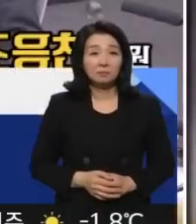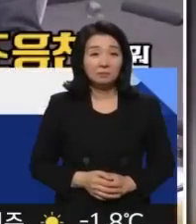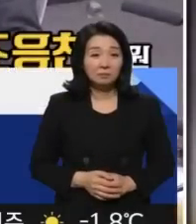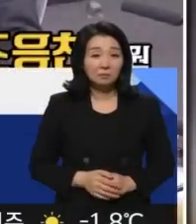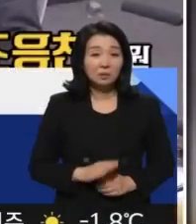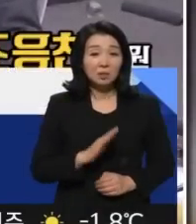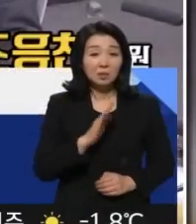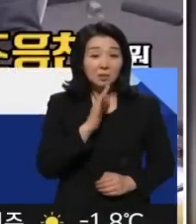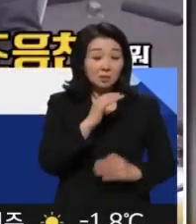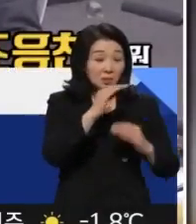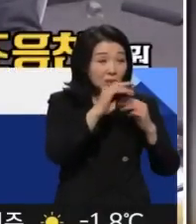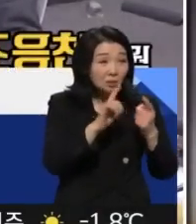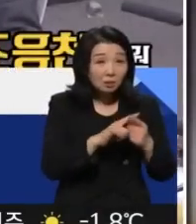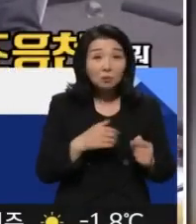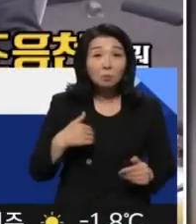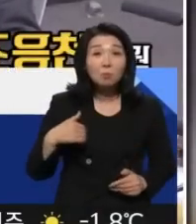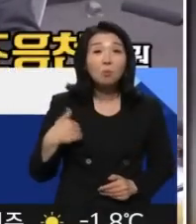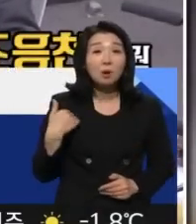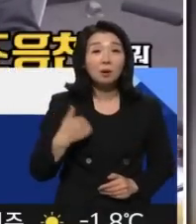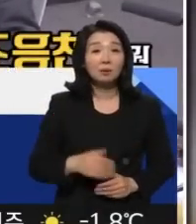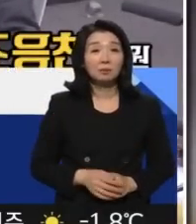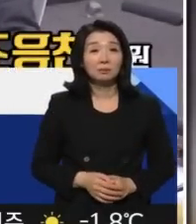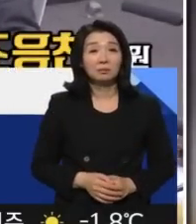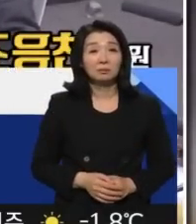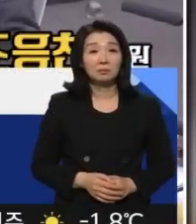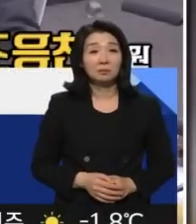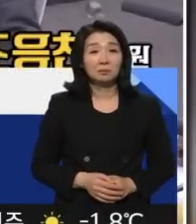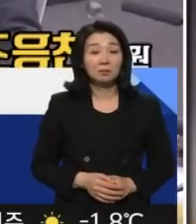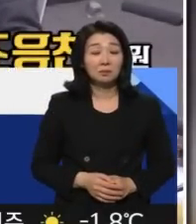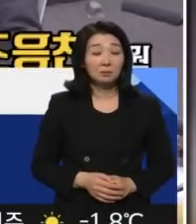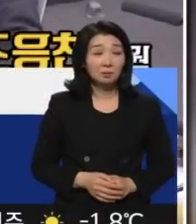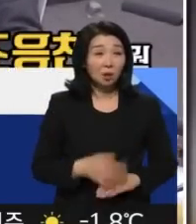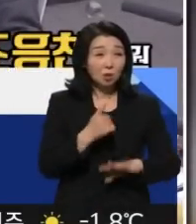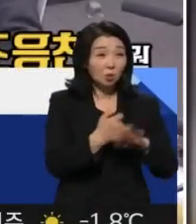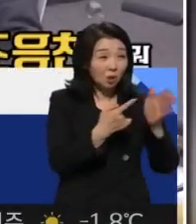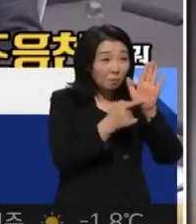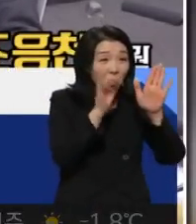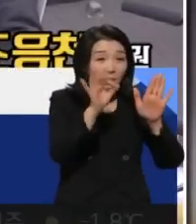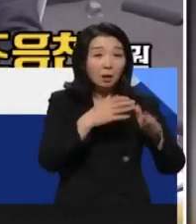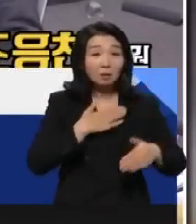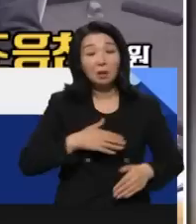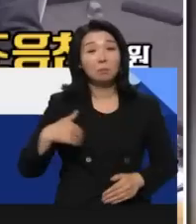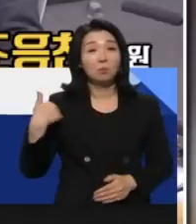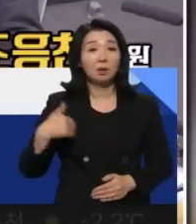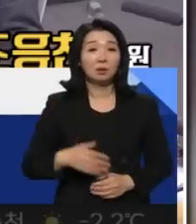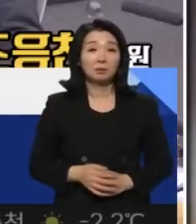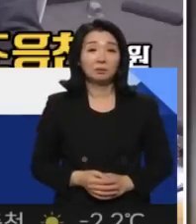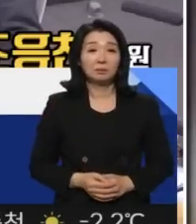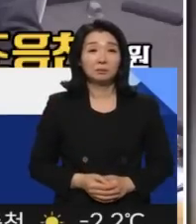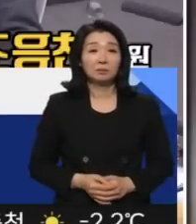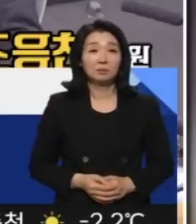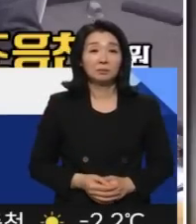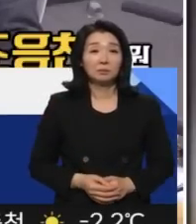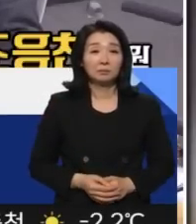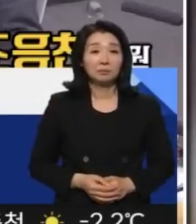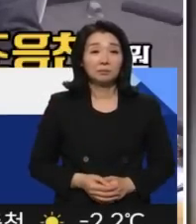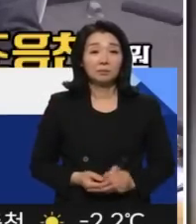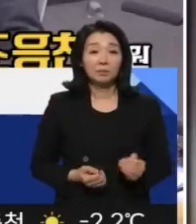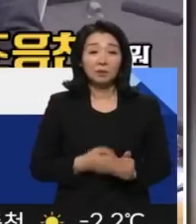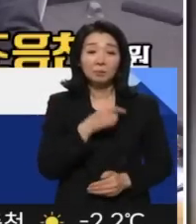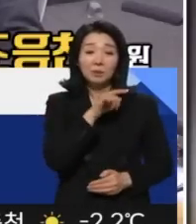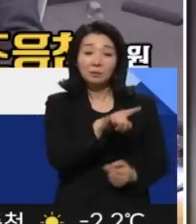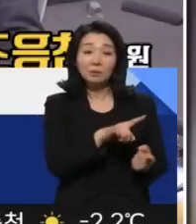사실관계는 사실은 모르잖아요. 그럼 나와봐야 알죠. 예. 예. 저는 모릅니다. 예. 저는 모릅니다. 그러니까 거기에